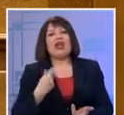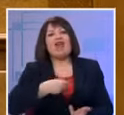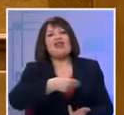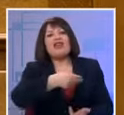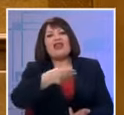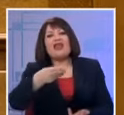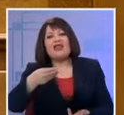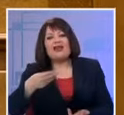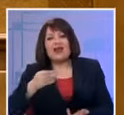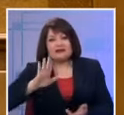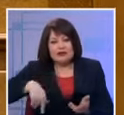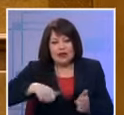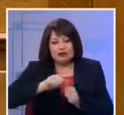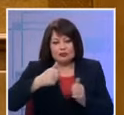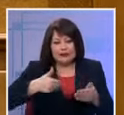έχουμε να πληρώσουμε στο τέλος του μήνα.